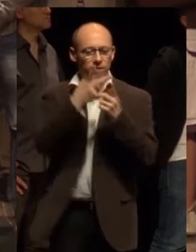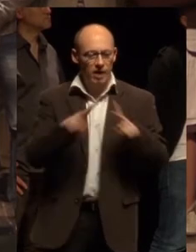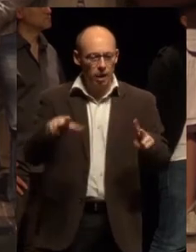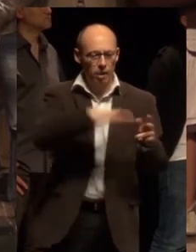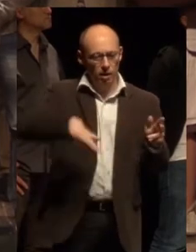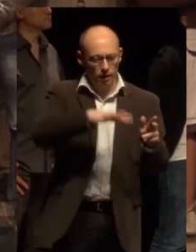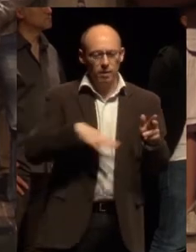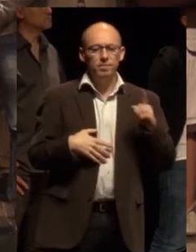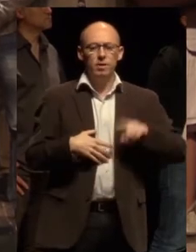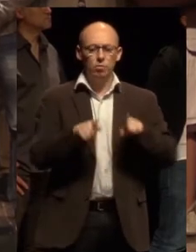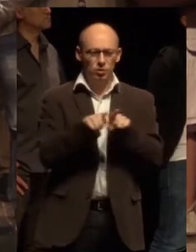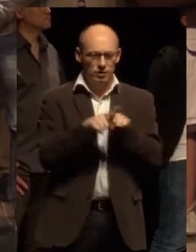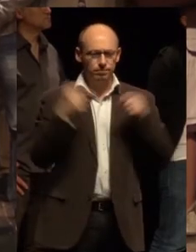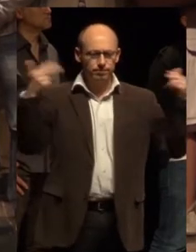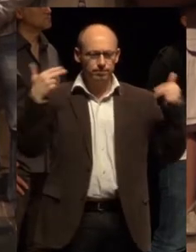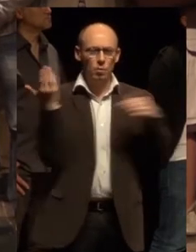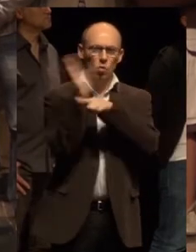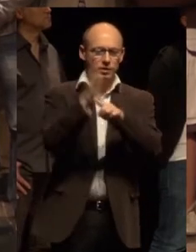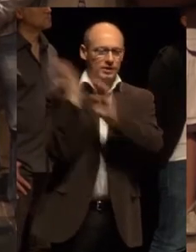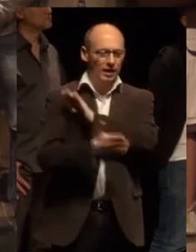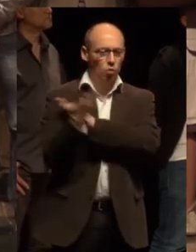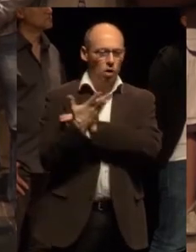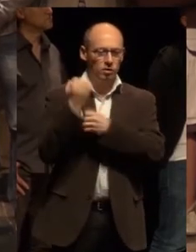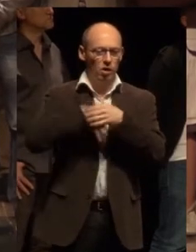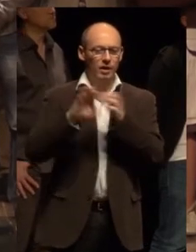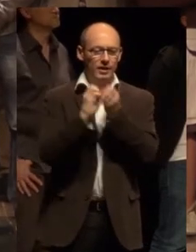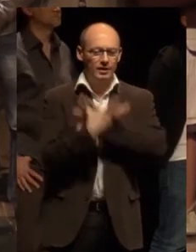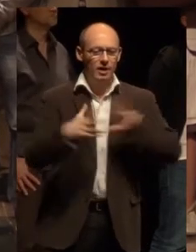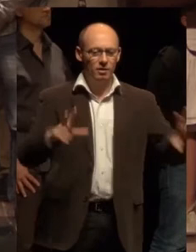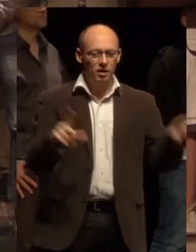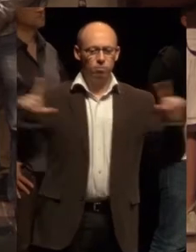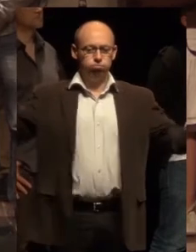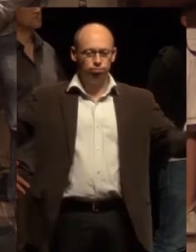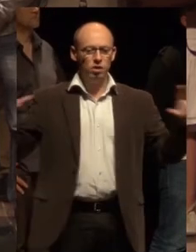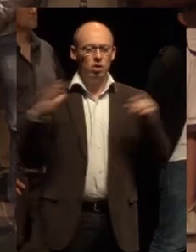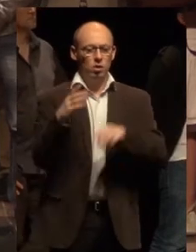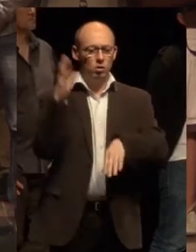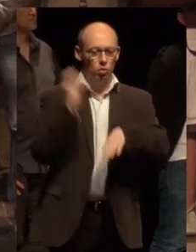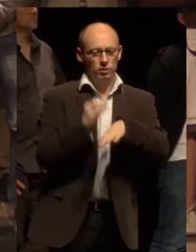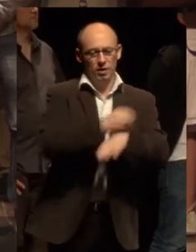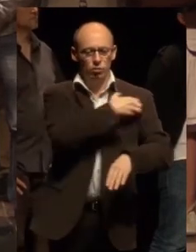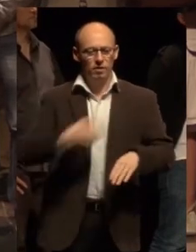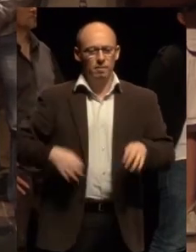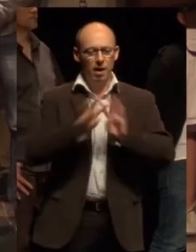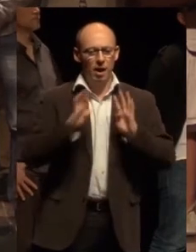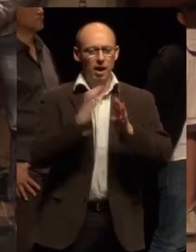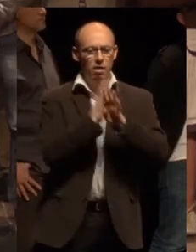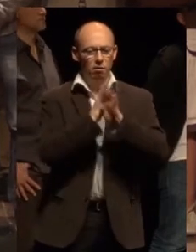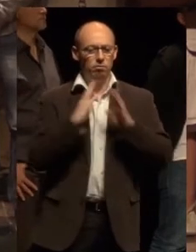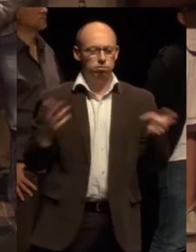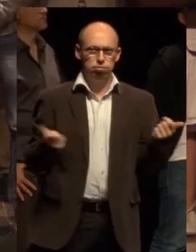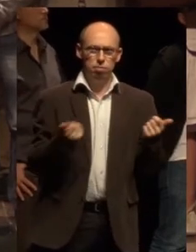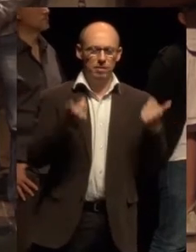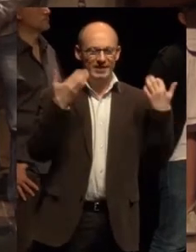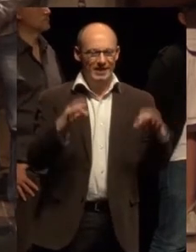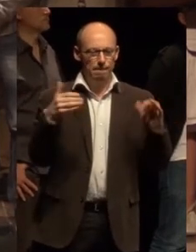avez réalisé la retransmission en direct sur Internet et sur écran géant du conseil municipal d'installation. Il y a eu